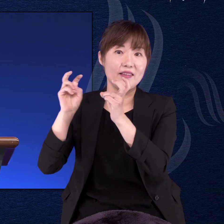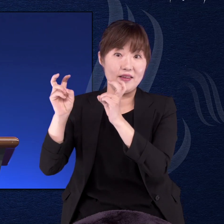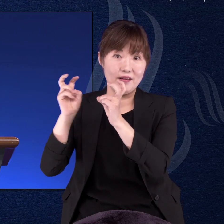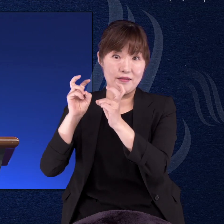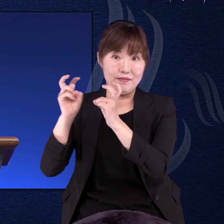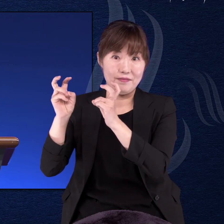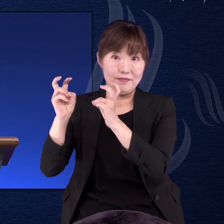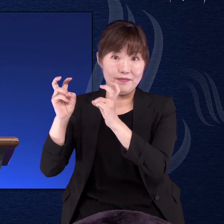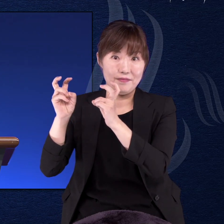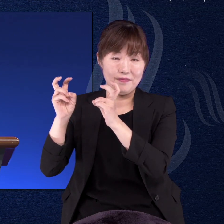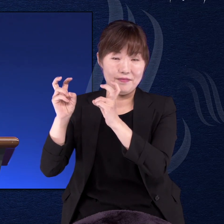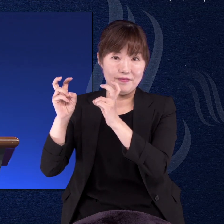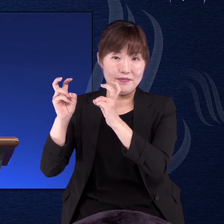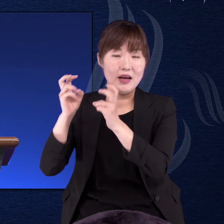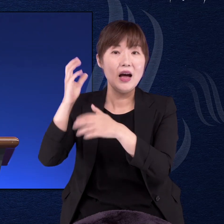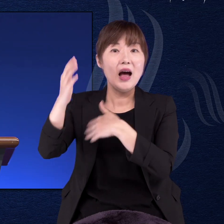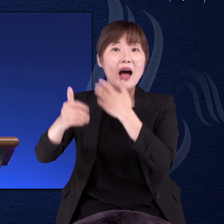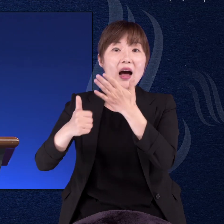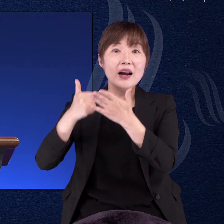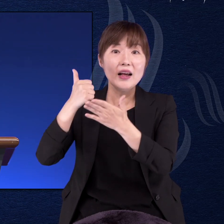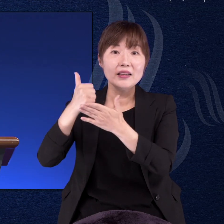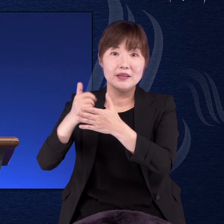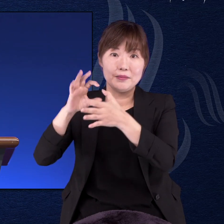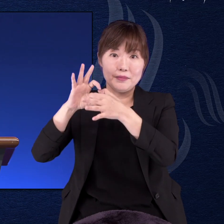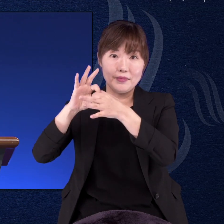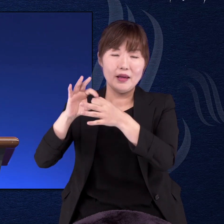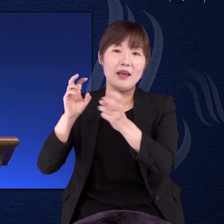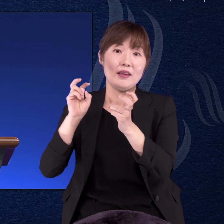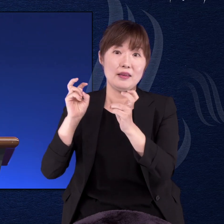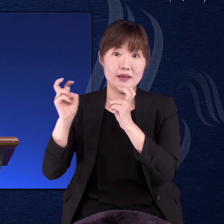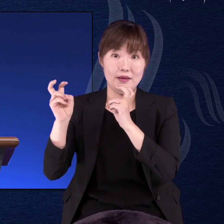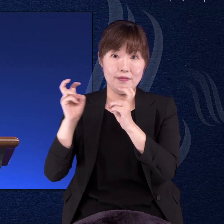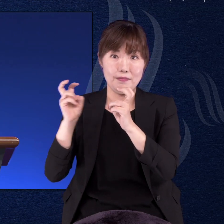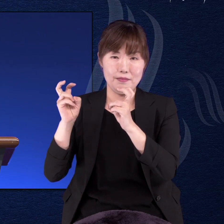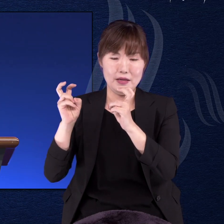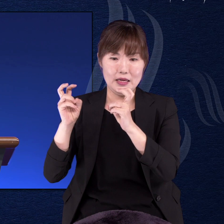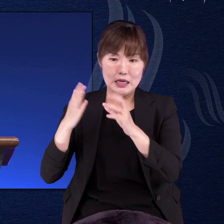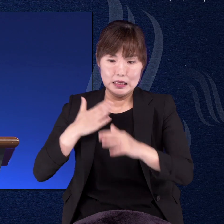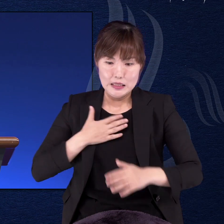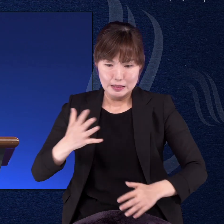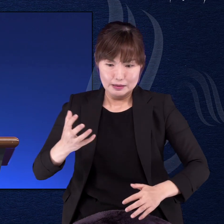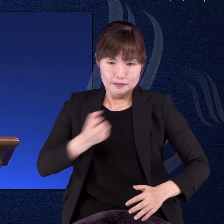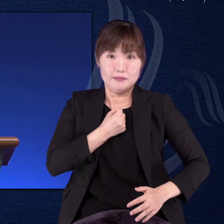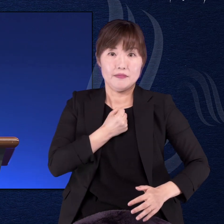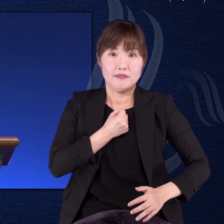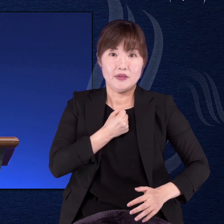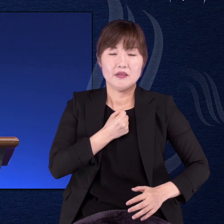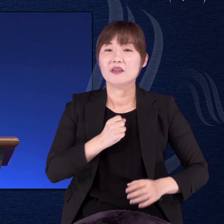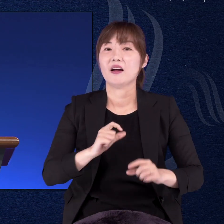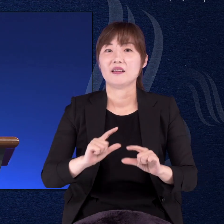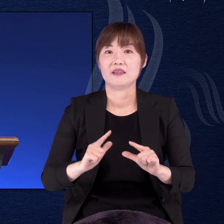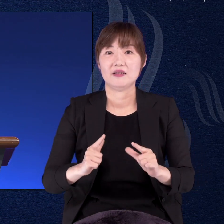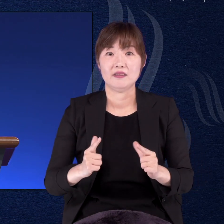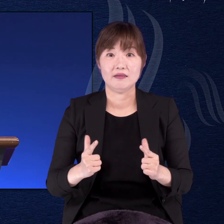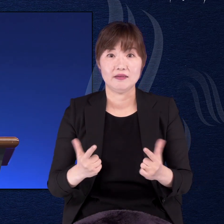말씀하셨습니다. 하나님의 기업이에요. 내게 아닙니다. 그런데